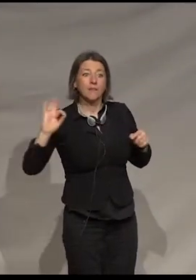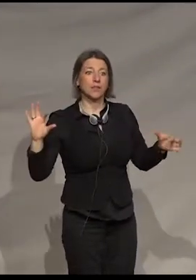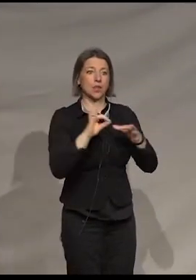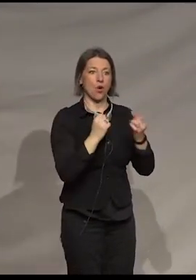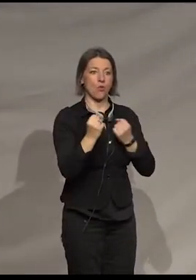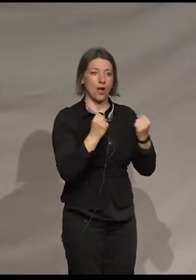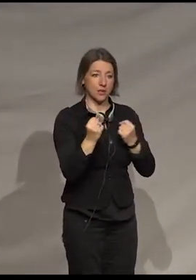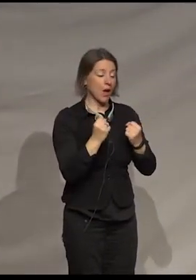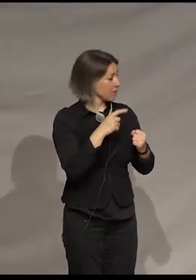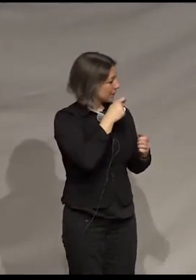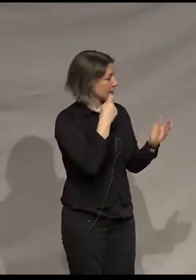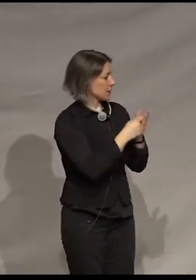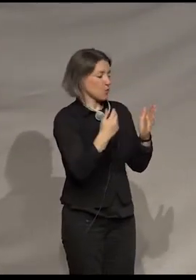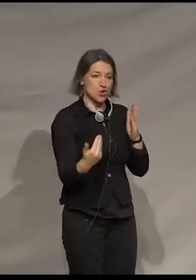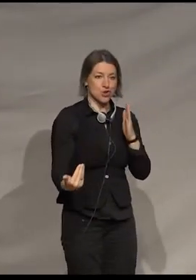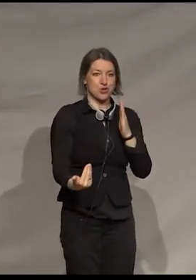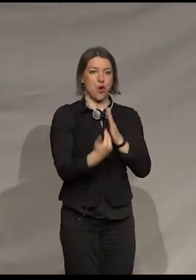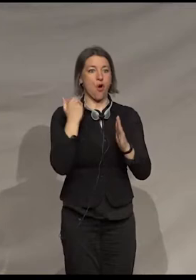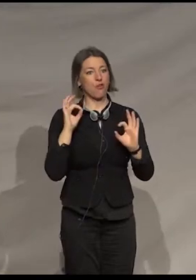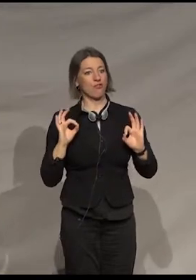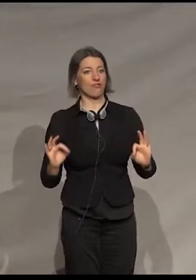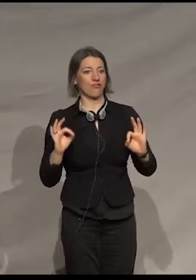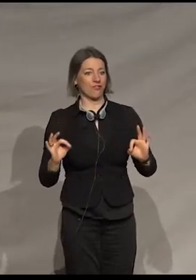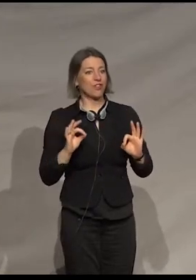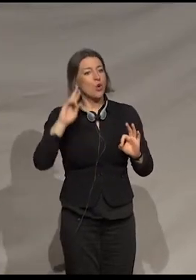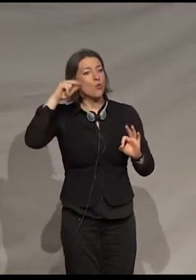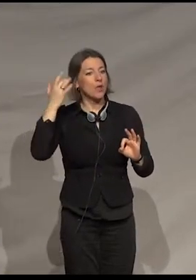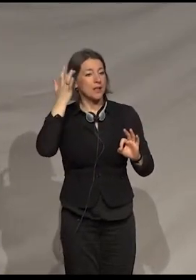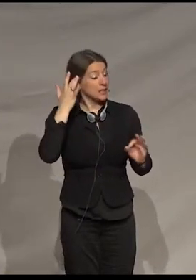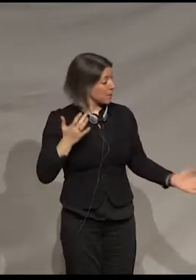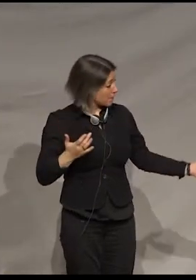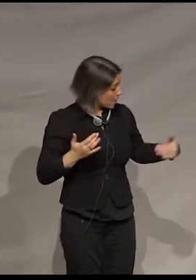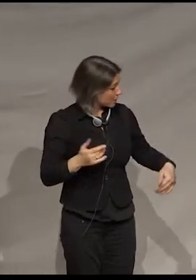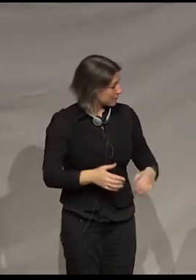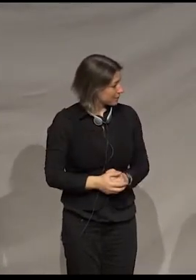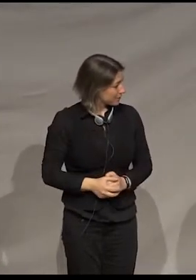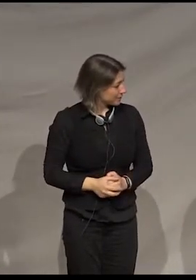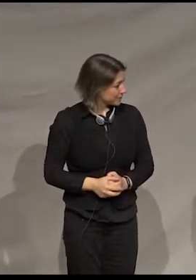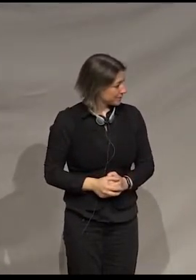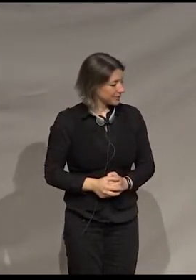Je to ukázka režimu IoT. Jirko, pojď mezi nás, myslím mezi mě a paní.